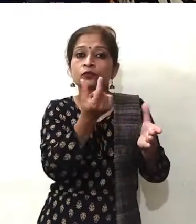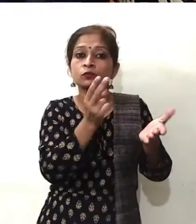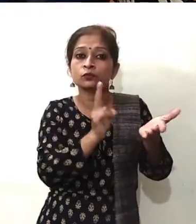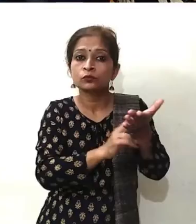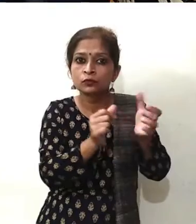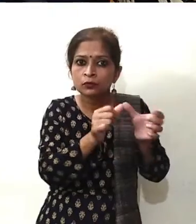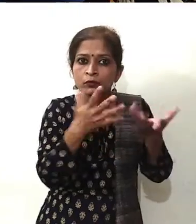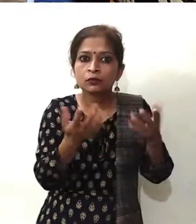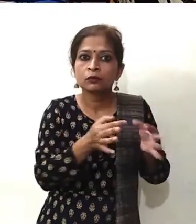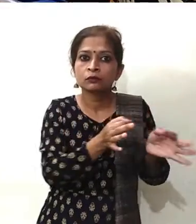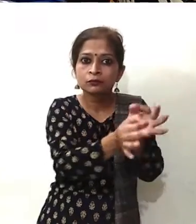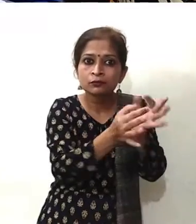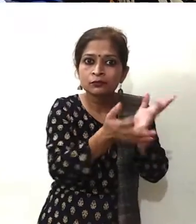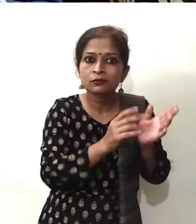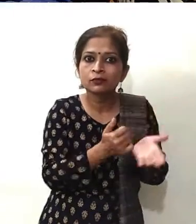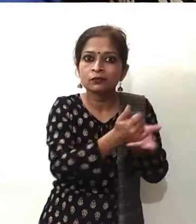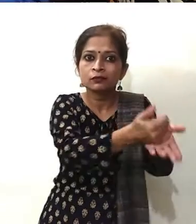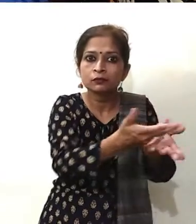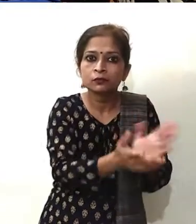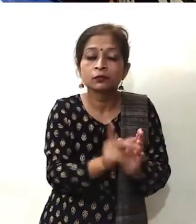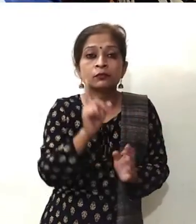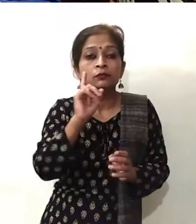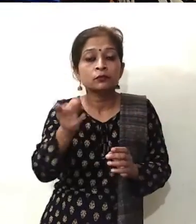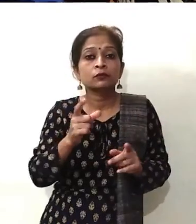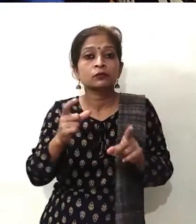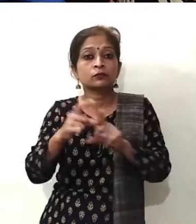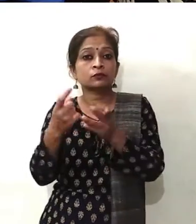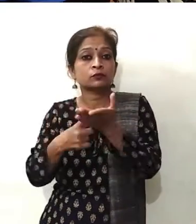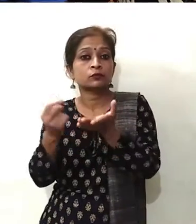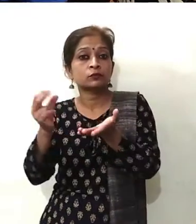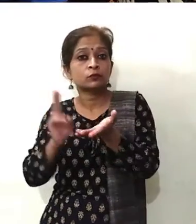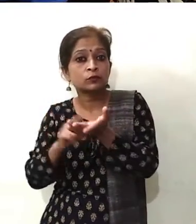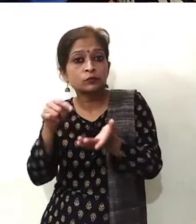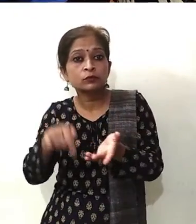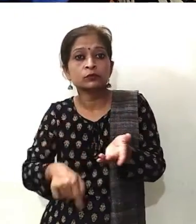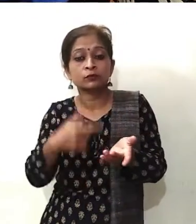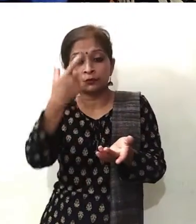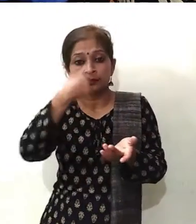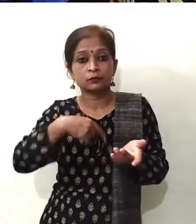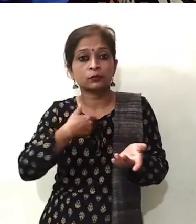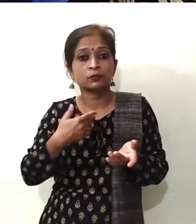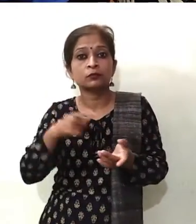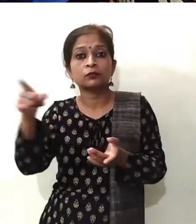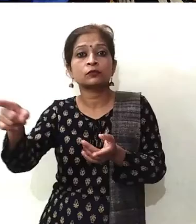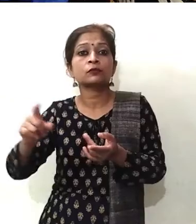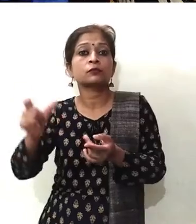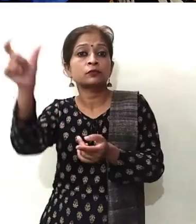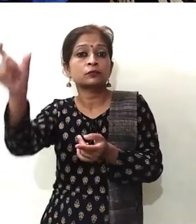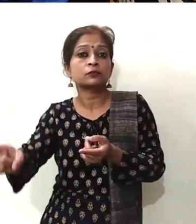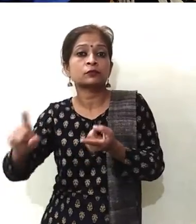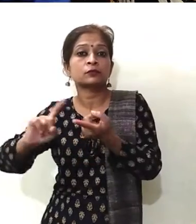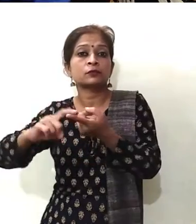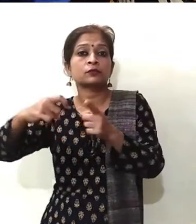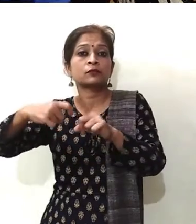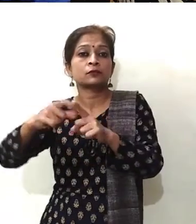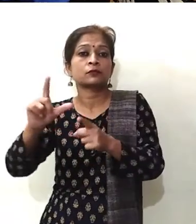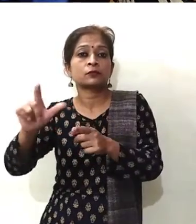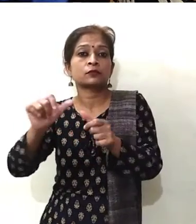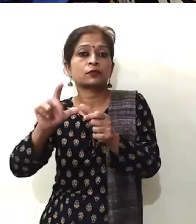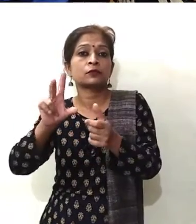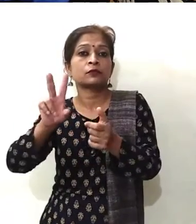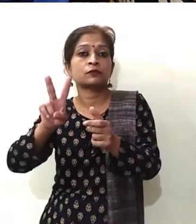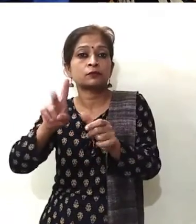कृष्ण जैसे प्रतिभा को, और यहाँ द्रोण जैसे के सामने एकलव्य मुक्त हो गया बिना एक शब्द पूछे। तो एक मायने तो ये